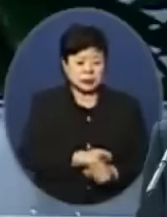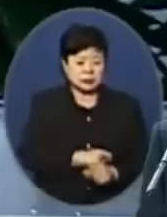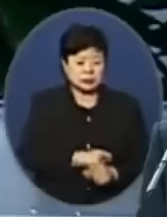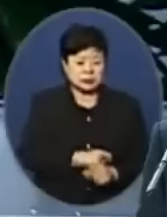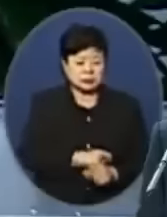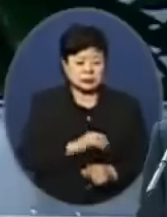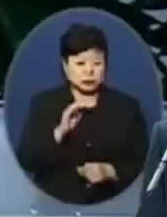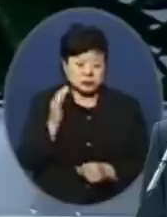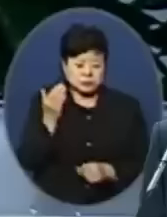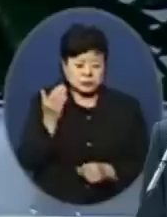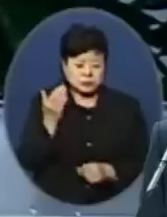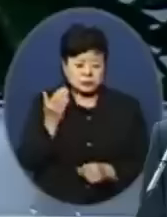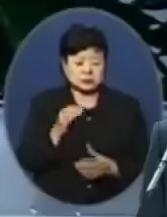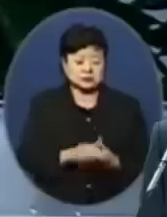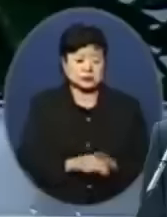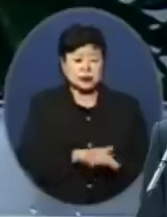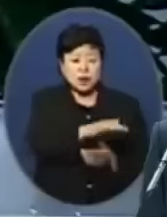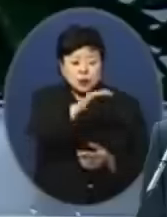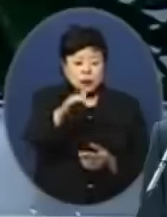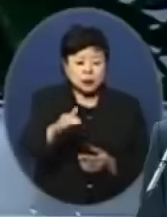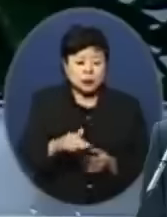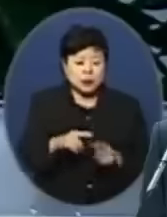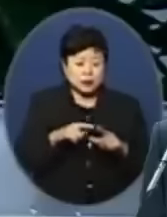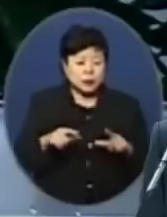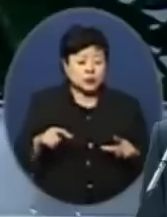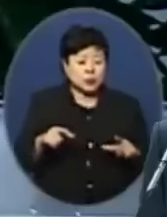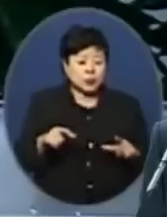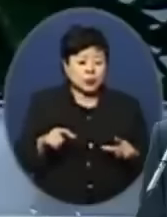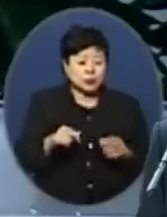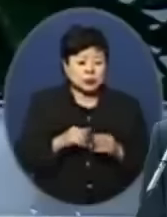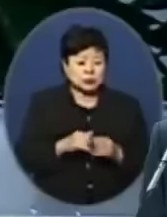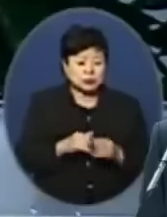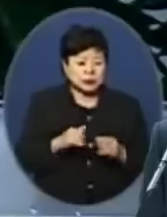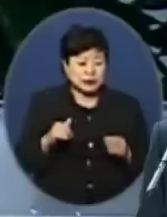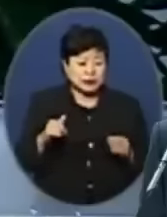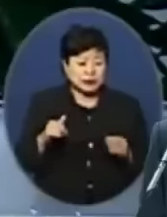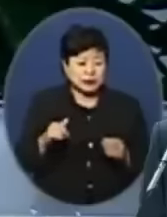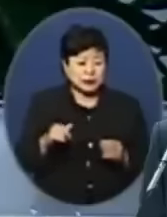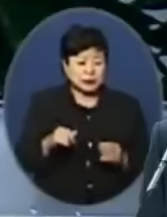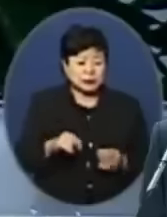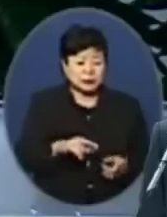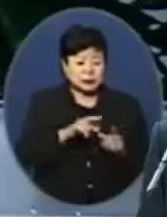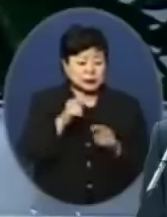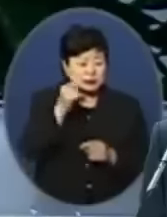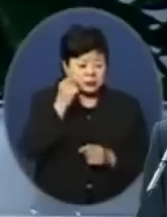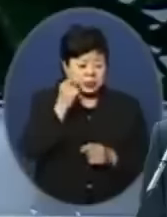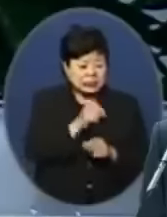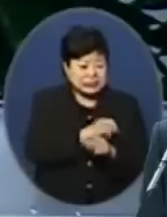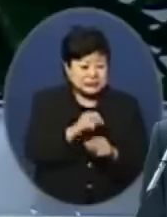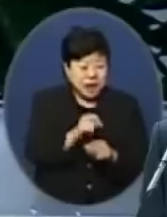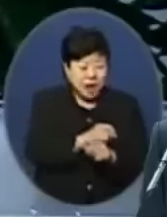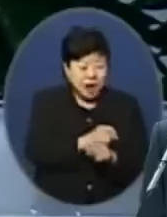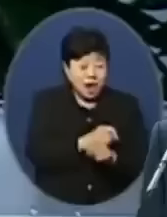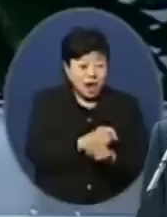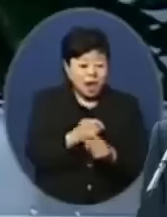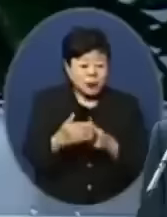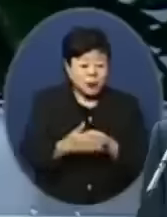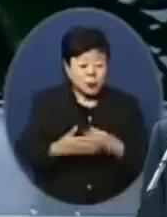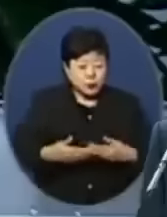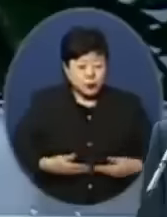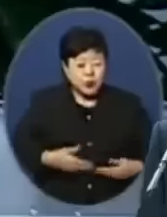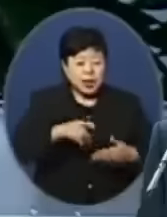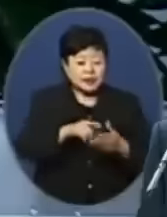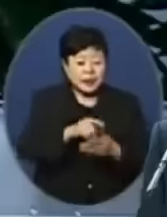것입니다. 그러므로 우리가 일반적인 믿음으로서 살아갈 수 있을 때 특별한 도움이 필요할